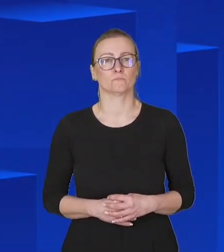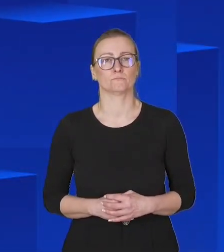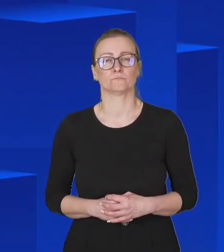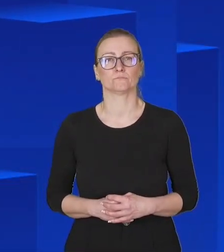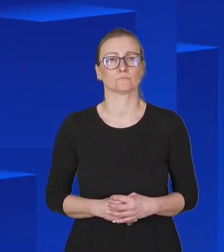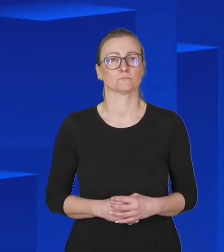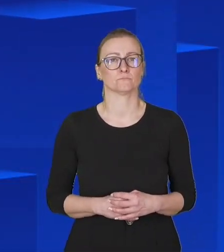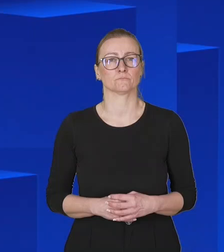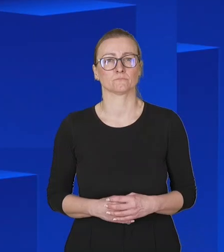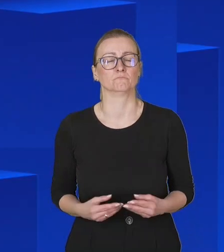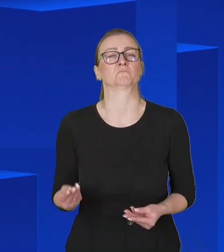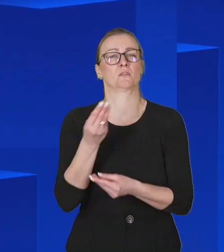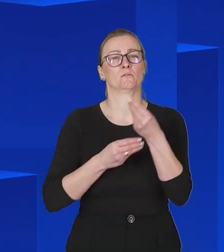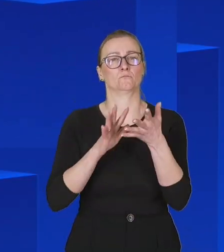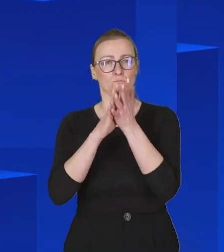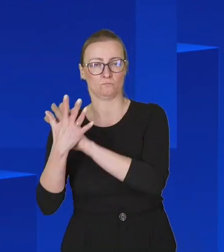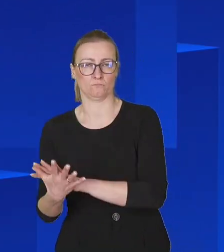Transformacja gospodarcza.